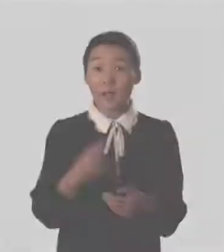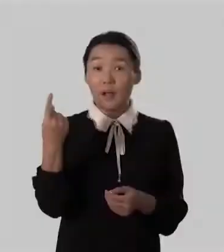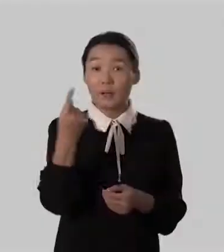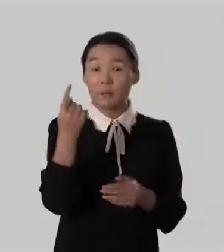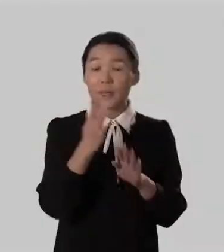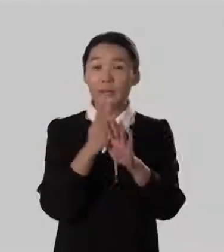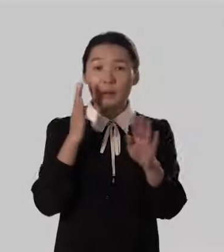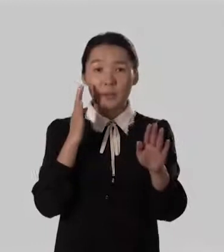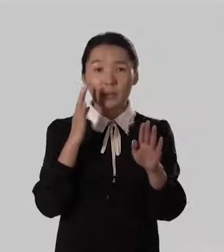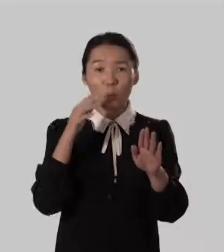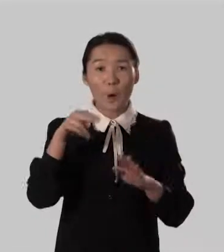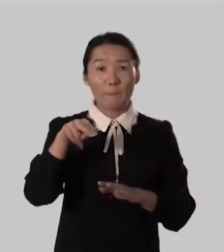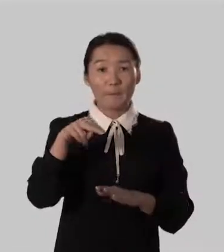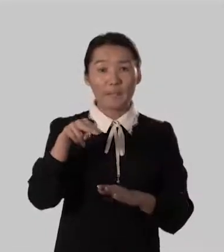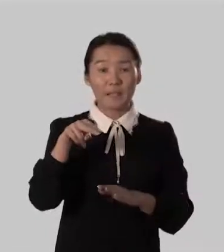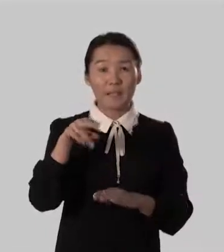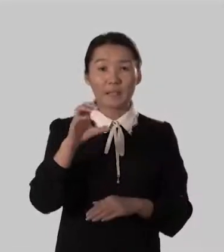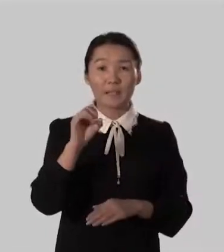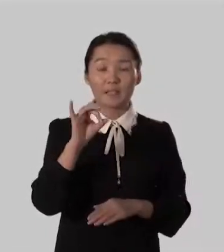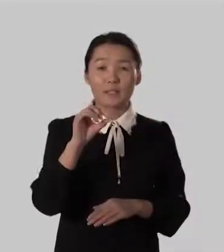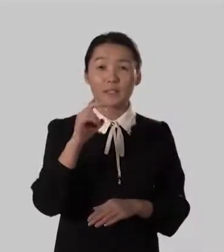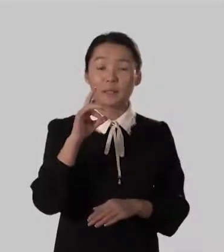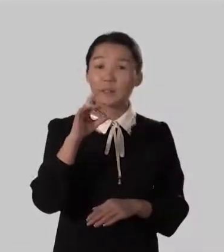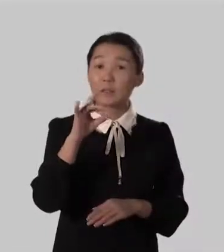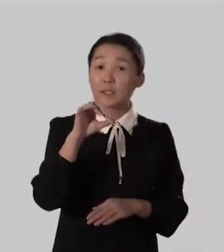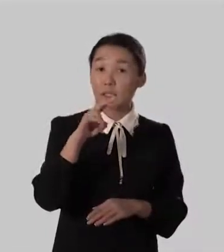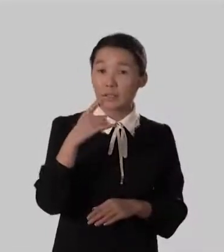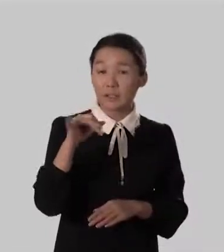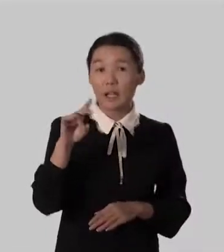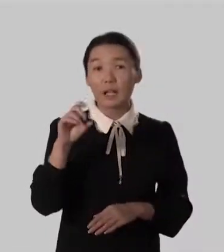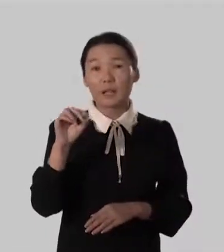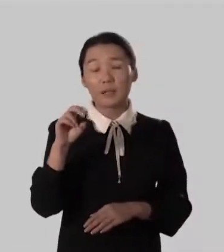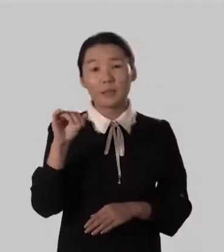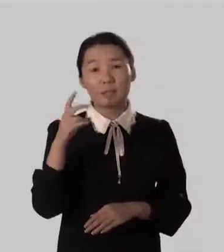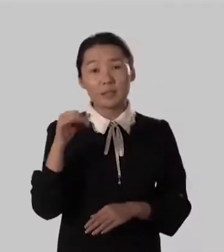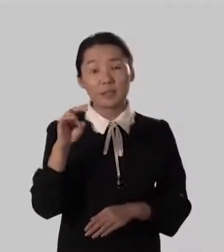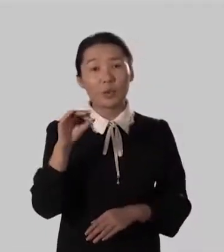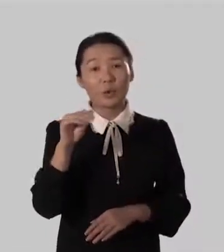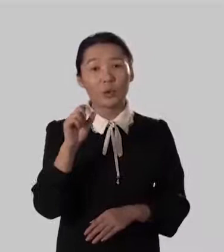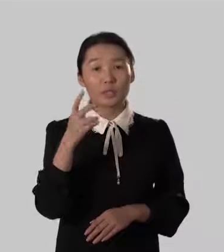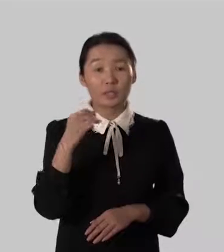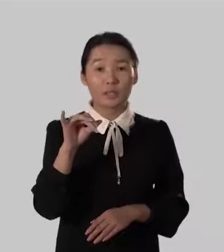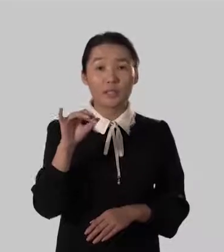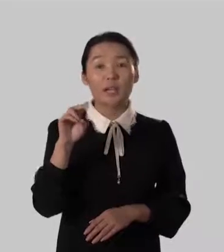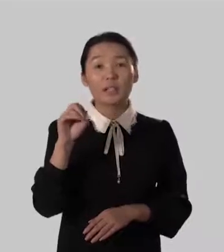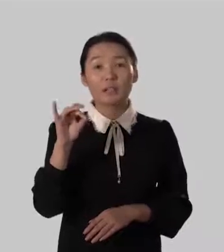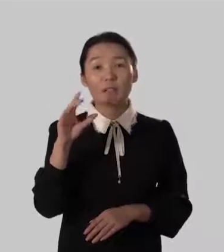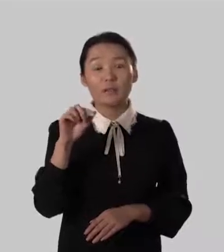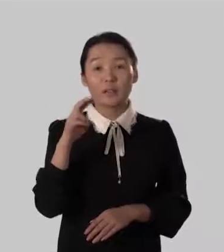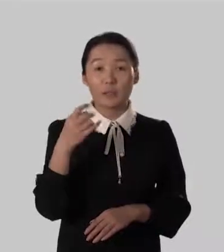в первом ряду прилагательное серебряный лебединой кожаный клюквин и деревянной